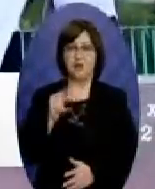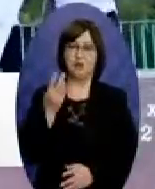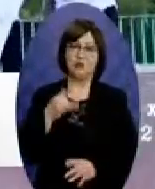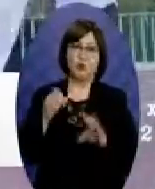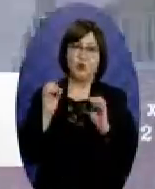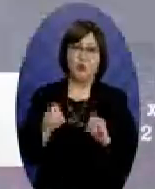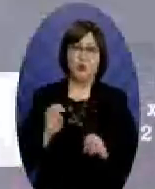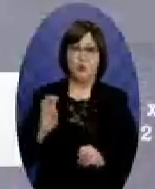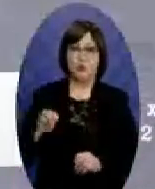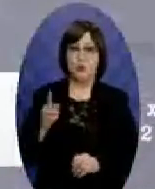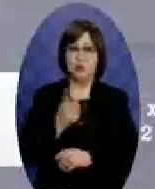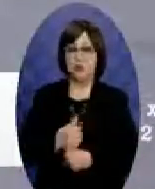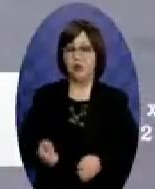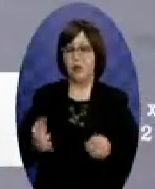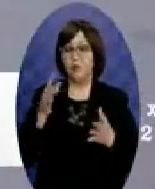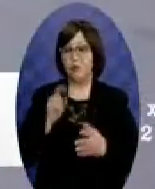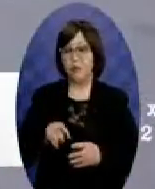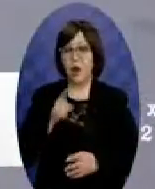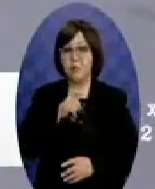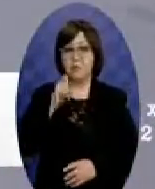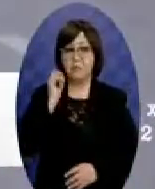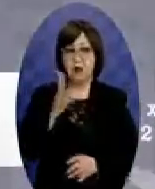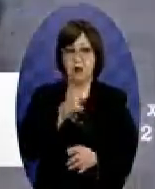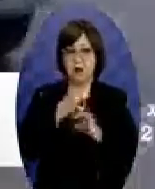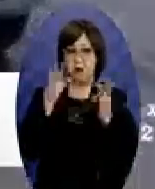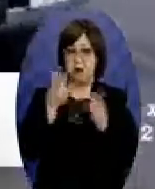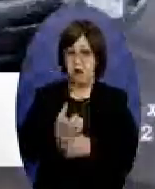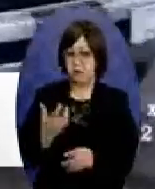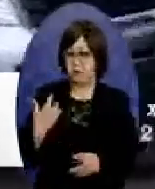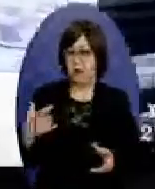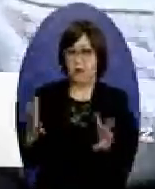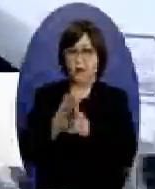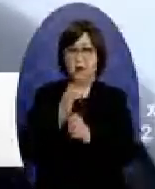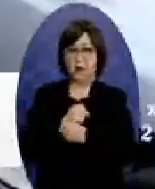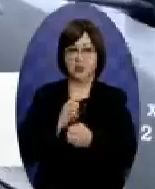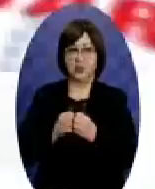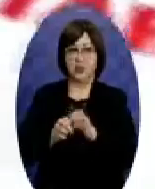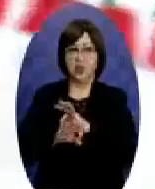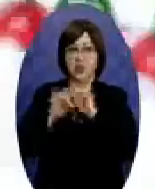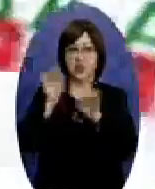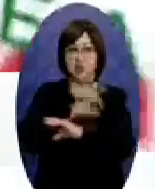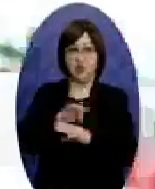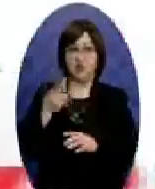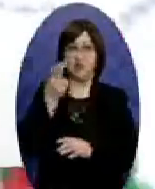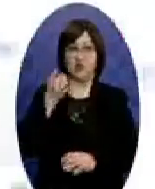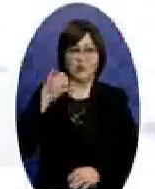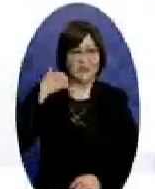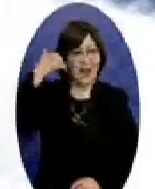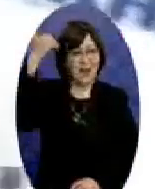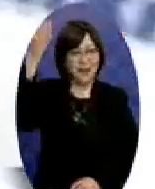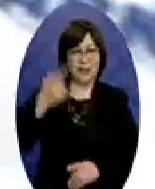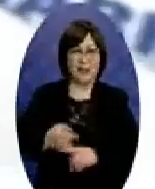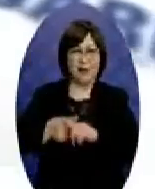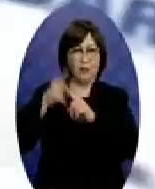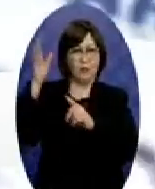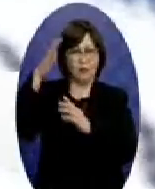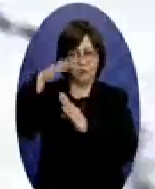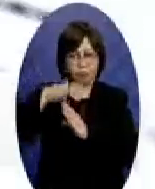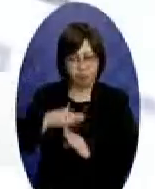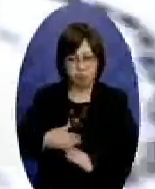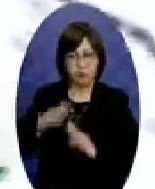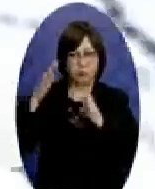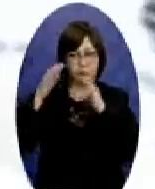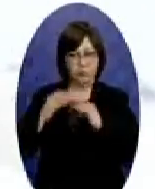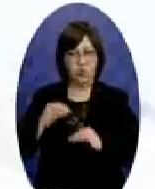Хаан банк нийгмийн хариуцлагын хүрээнд хамтран ажилласан өөр нэг төсөл бол төсний даралт эксэлтийн эсрэг аян. 2017 оноос хэрэгжсэн төслийн